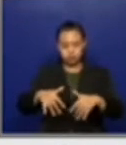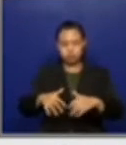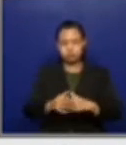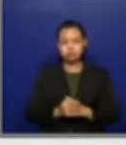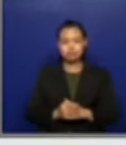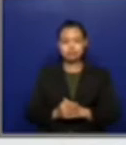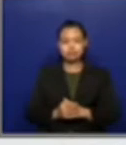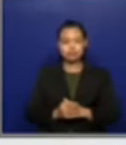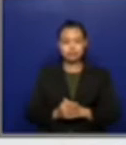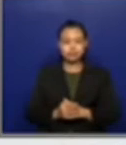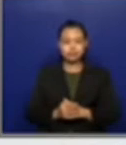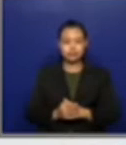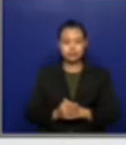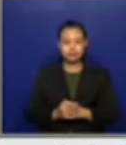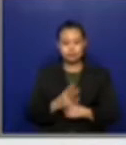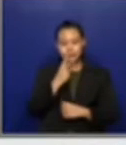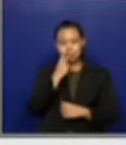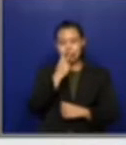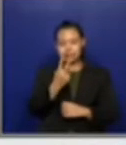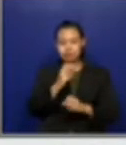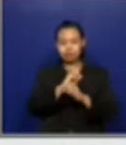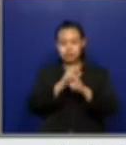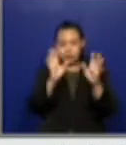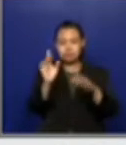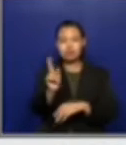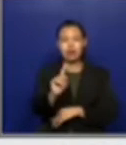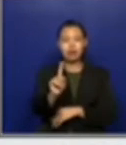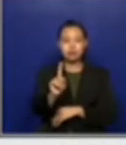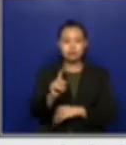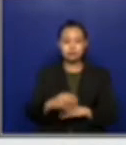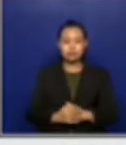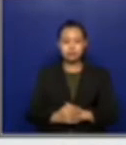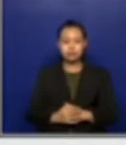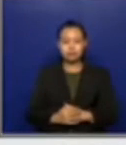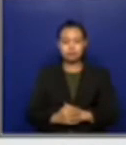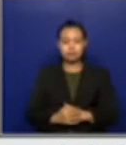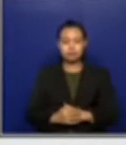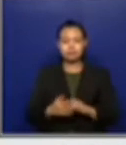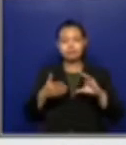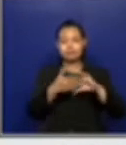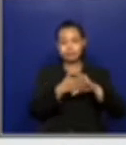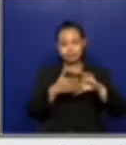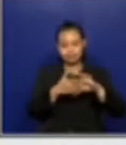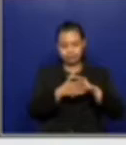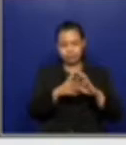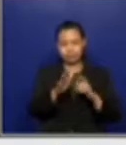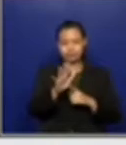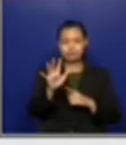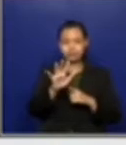ทางบ้านได้เห็นภาพชัดเจนขึ้นขออนุญาตขอสไลด์ภาพที่5ครับ